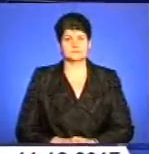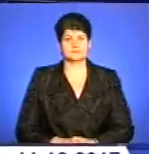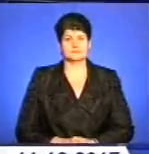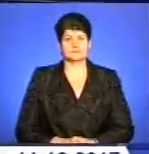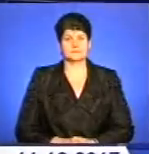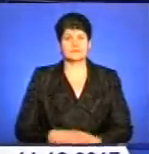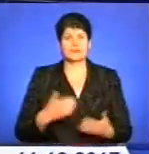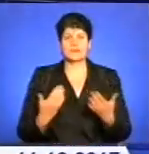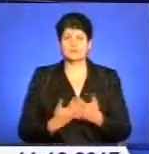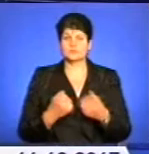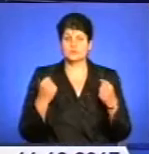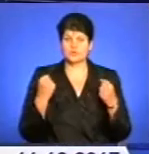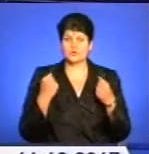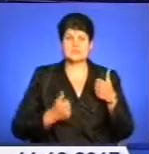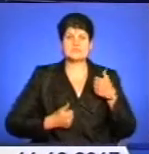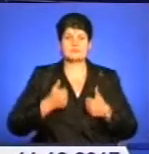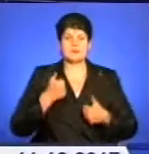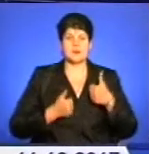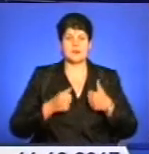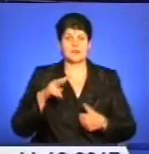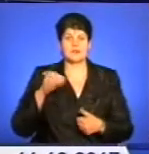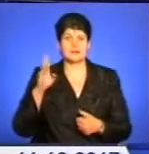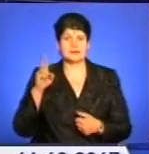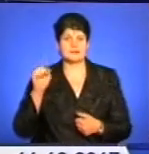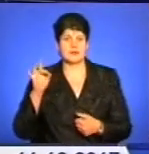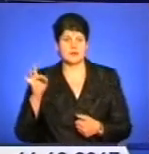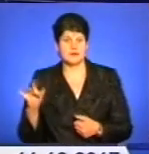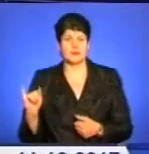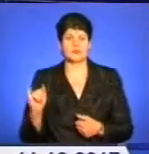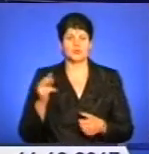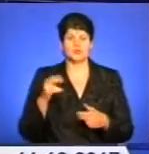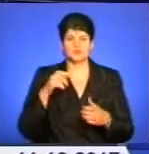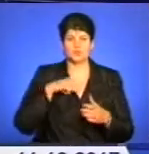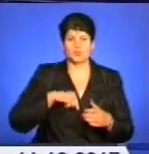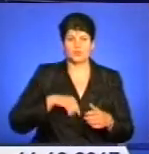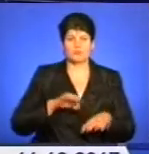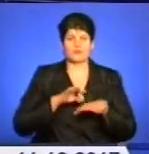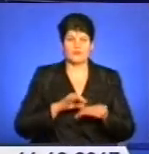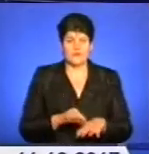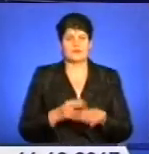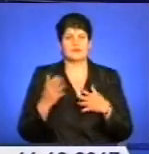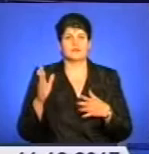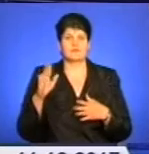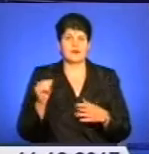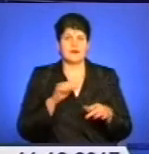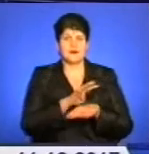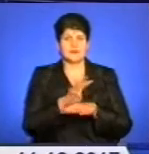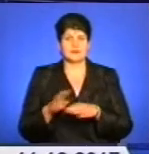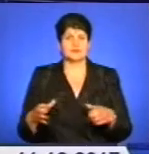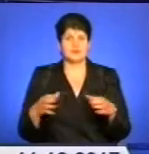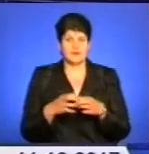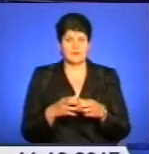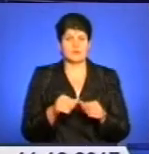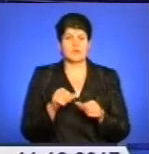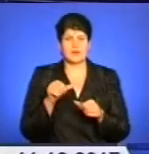І до новин спорту. Змагання «Лицарі духу» провели в Тернопільській окремій артилерійській бригаді. Окрім військовослужбовців, участь